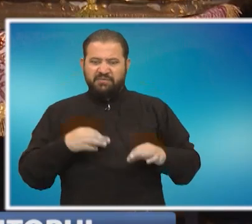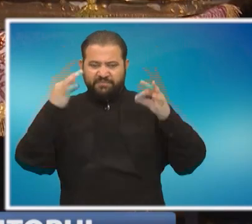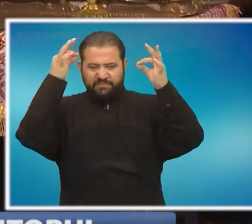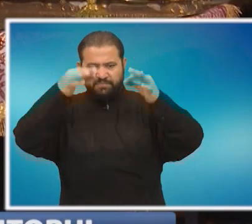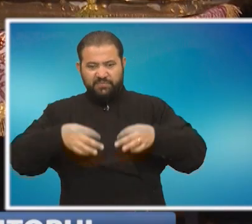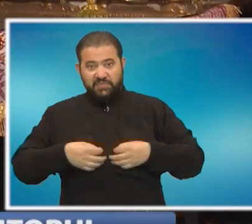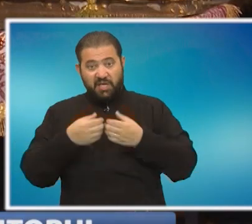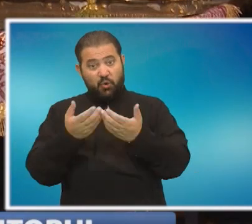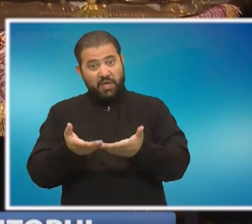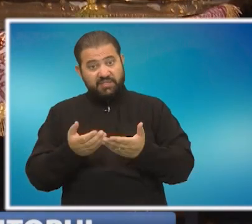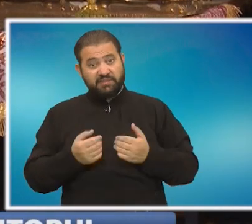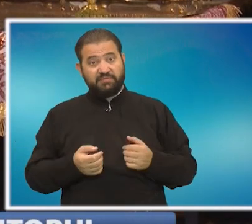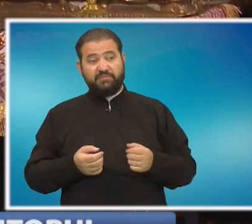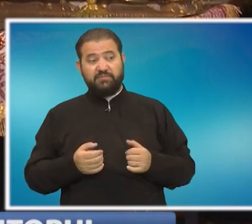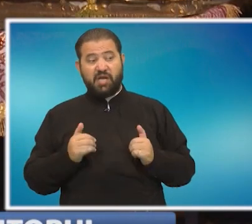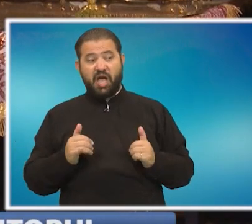timpul dau